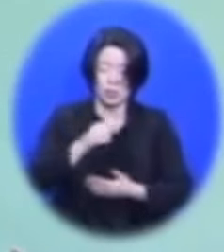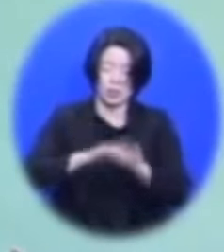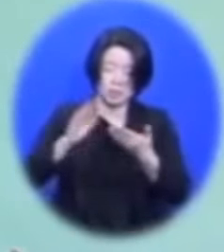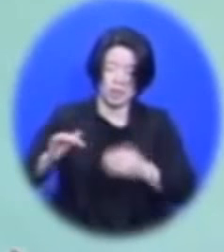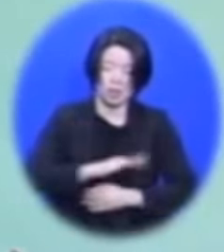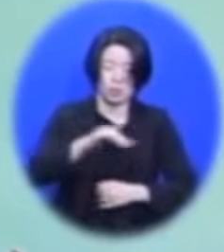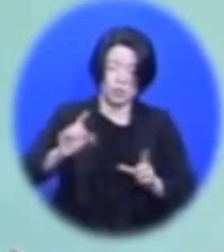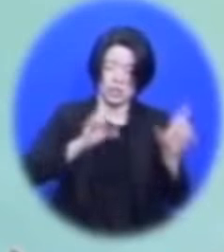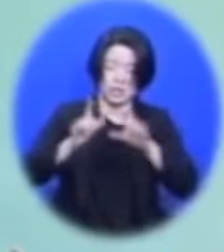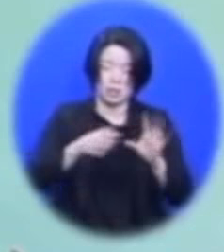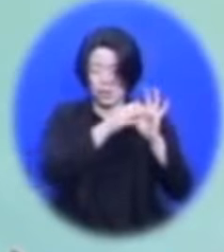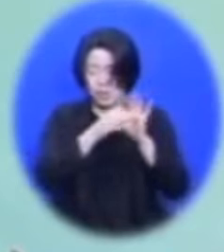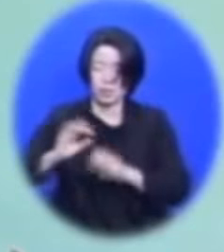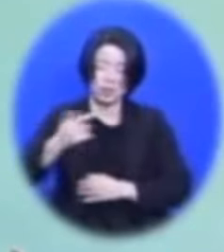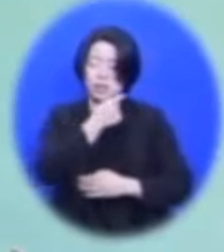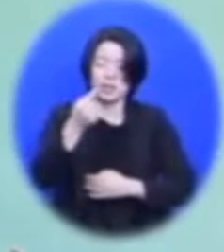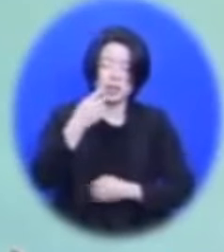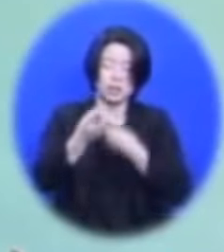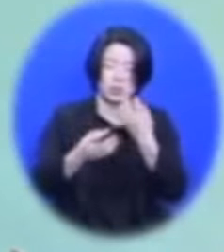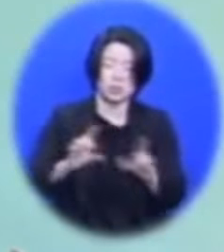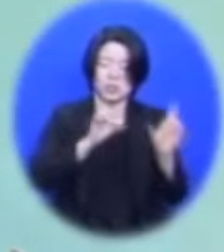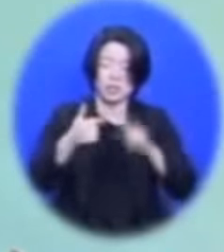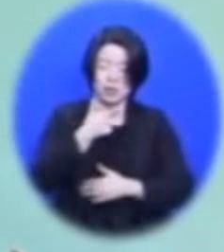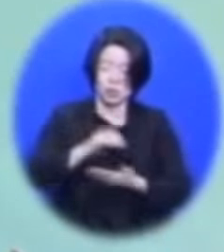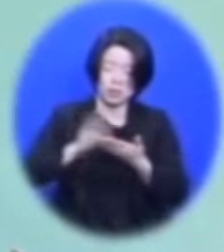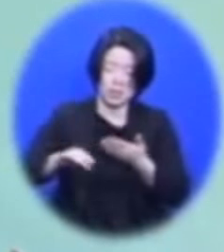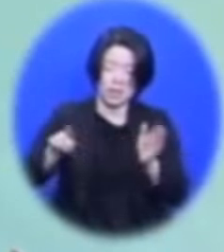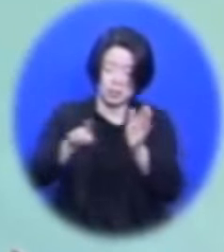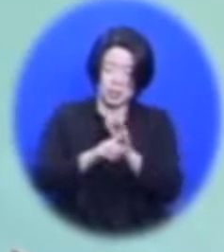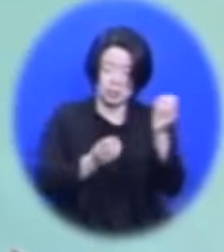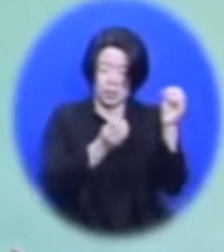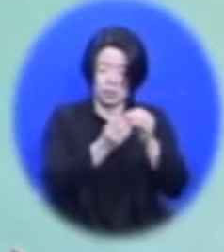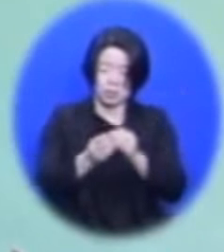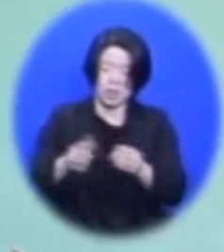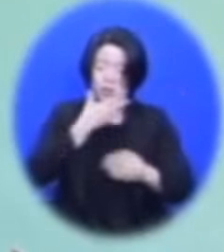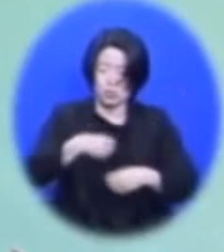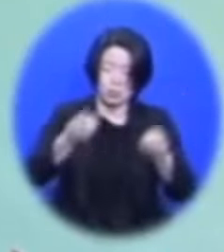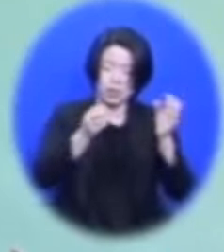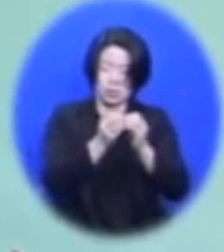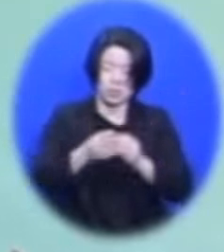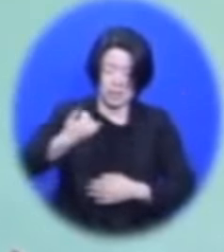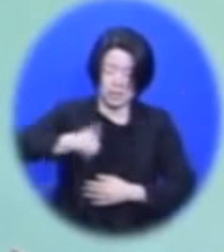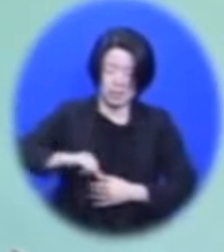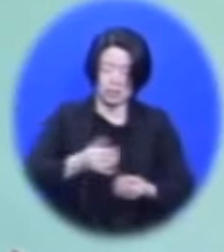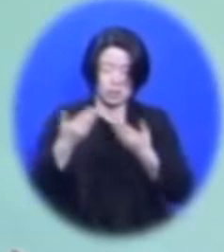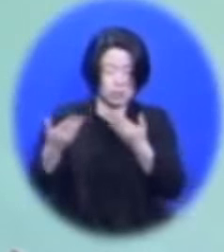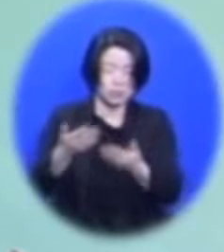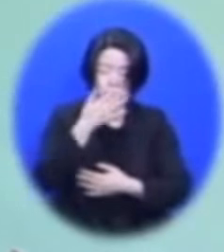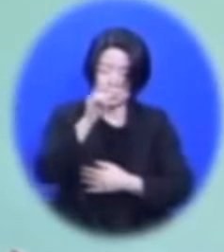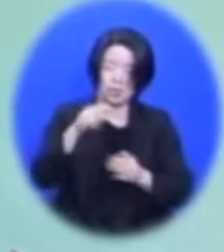삶에 계속되어지는 간증으로 살기를 원합니다. 믿음의 유산을, 축복의 유산을 자녀들에게 물려줄 수 있게 되기를